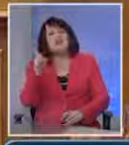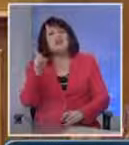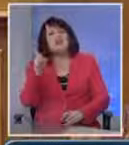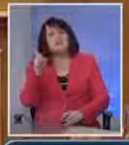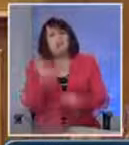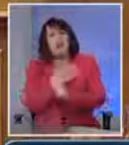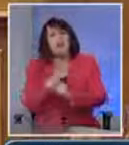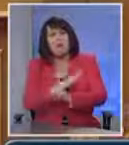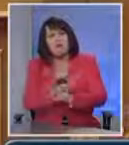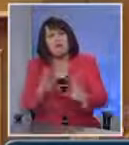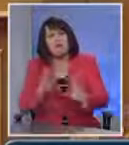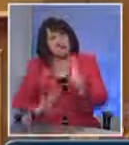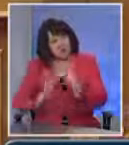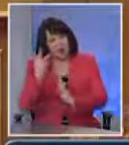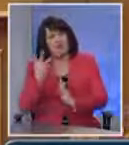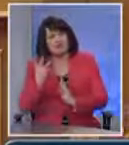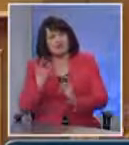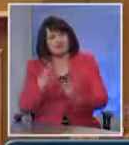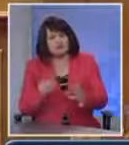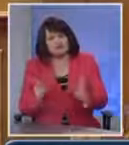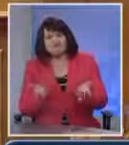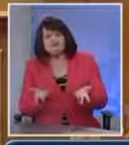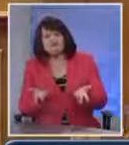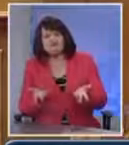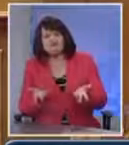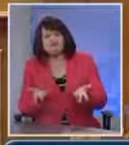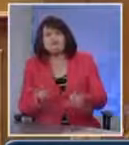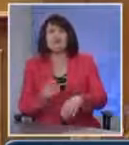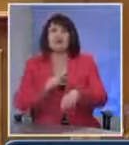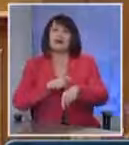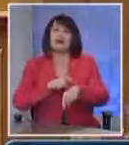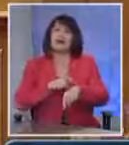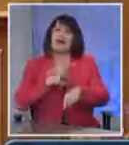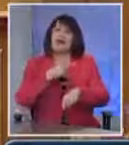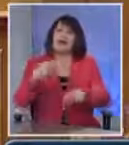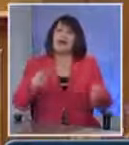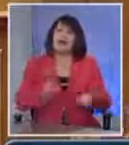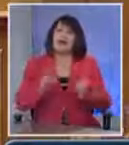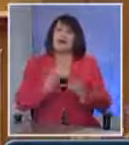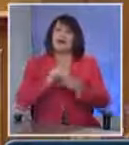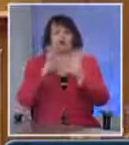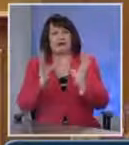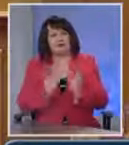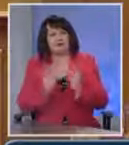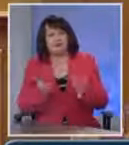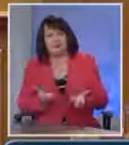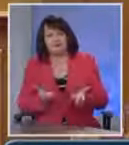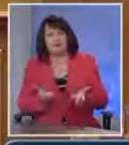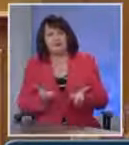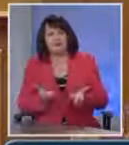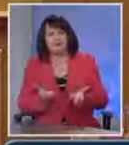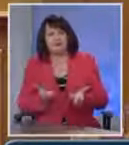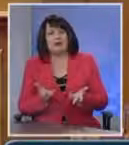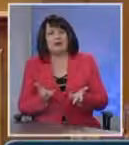Είναι προοδευτικό, συνεχίζοντας με τα επίκαιρα εν τη ευρία ενία, να